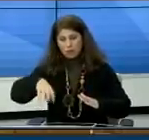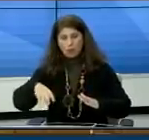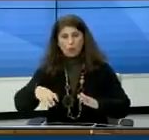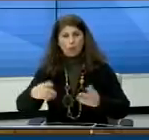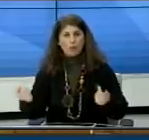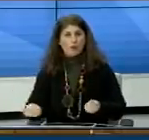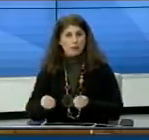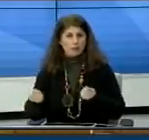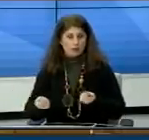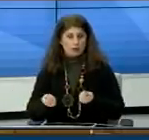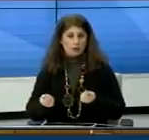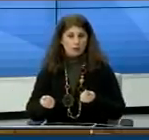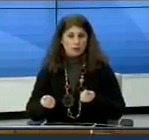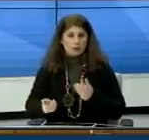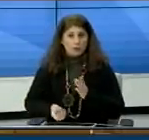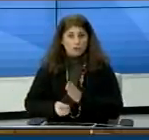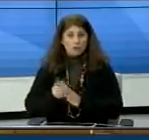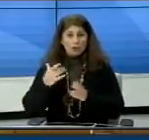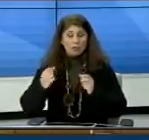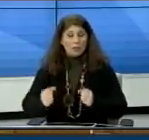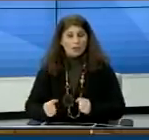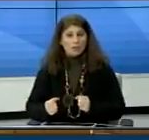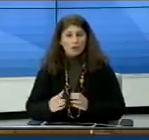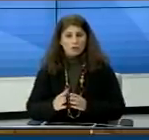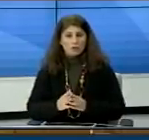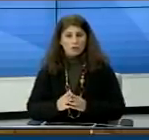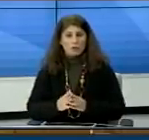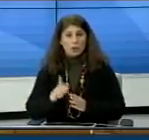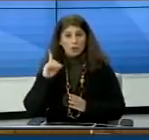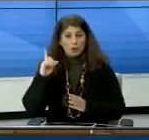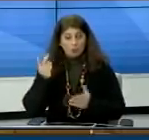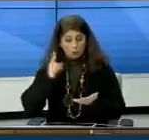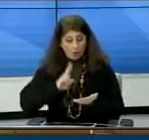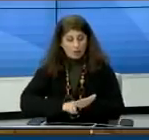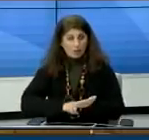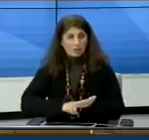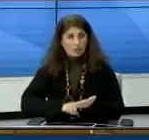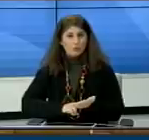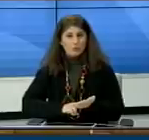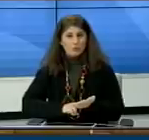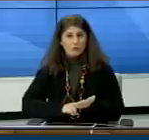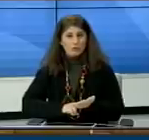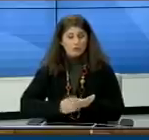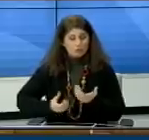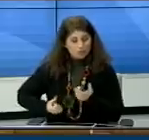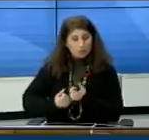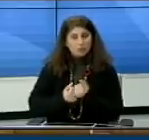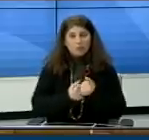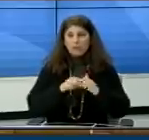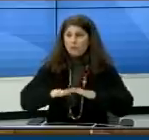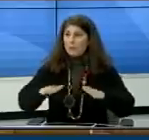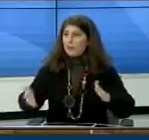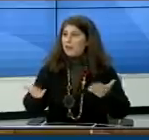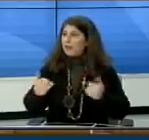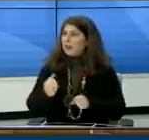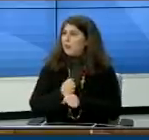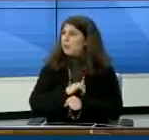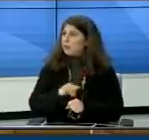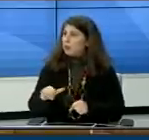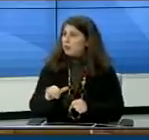εργασίας. Ο καινοτόμος θεσμός του πρώτου ενσύμου έρχεται να ενισχύσει νέα παιδιά που δεν είχαν